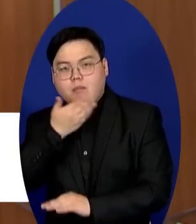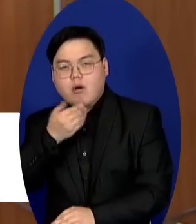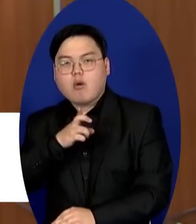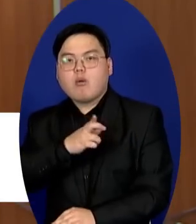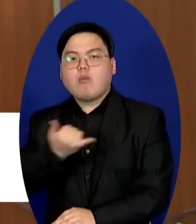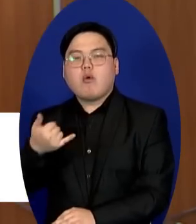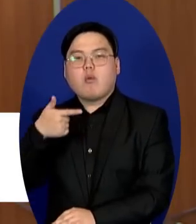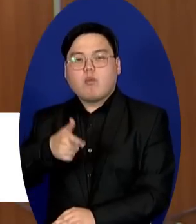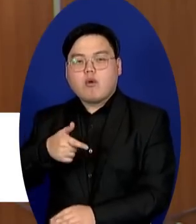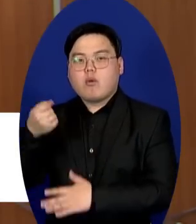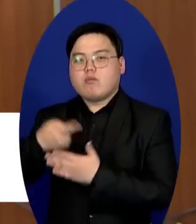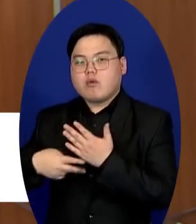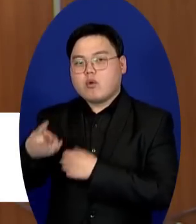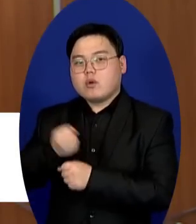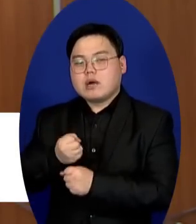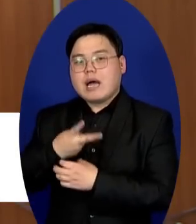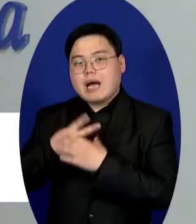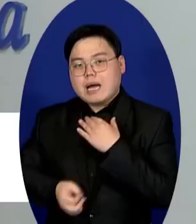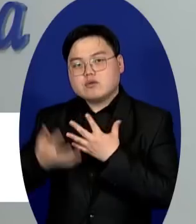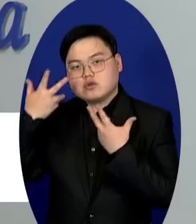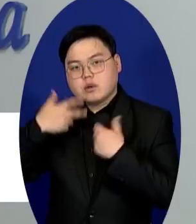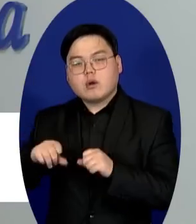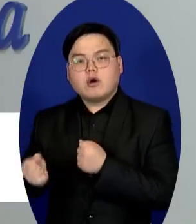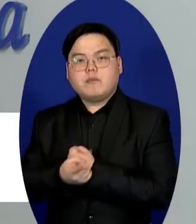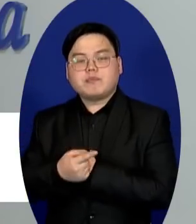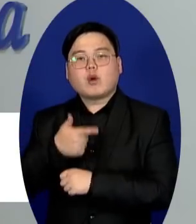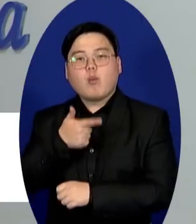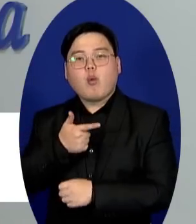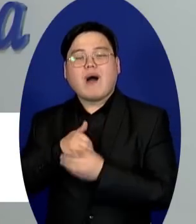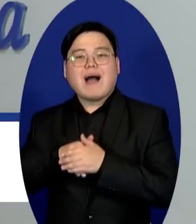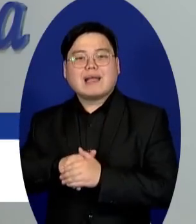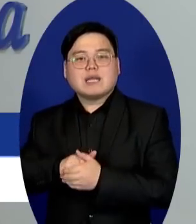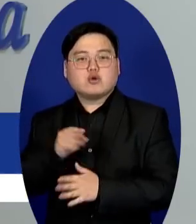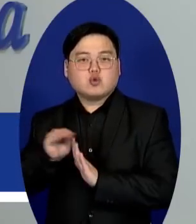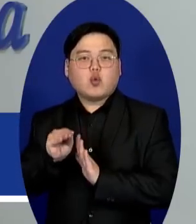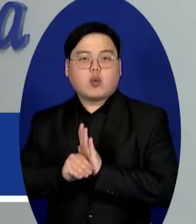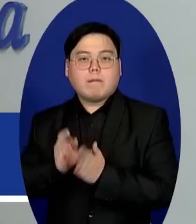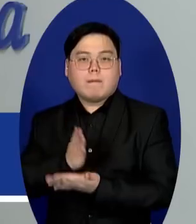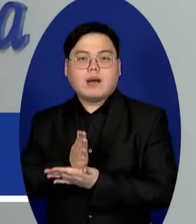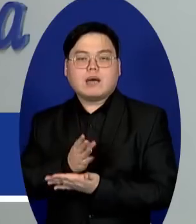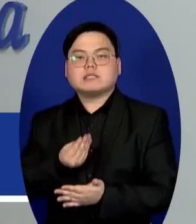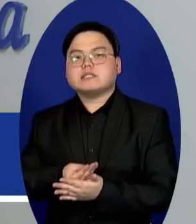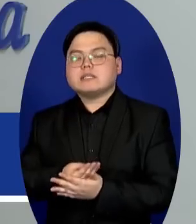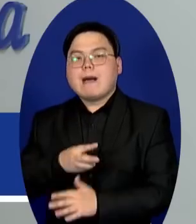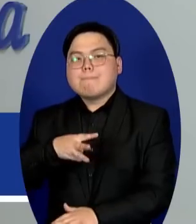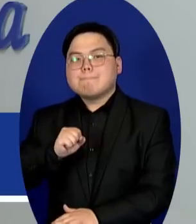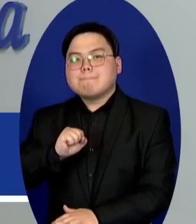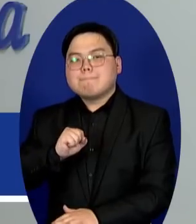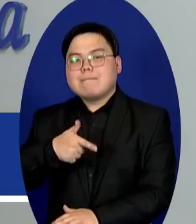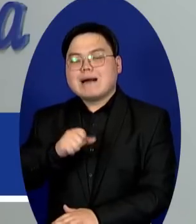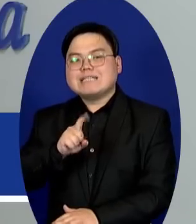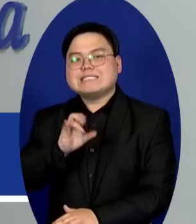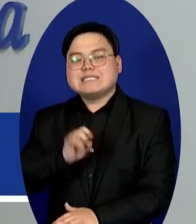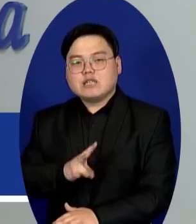ажил арга хэмжээ давхар зохион байгуулагдтараа онцлогтой байгаа. Галт зэвсгийг хадгалах журам байгаа. Одоо жишээлбэл магазин сумыг тос